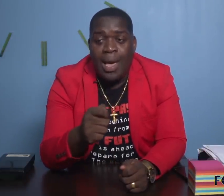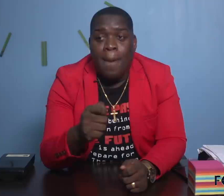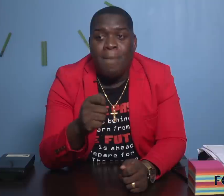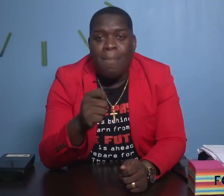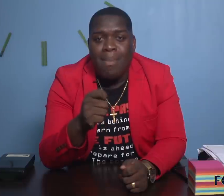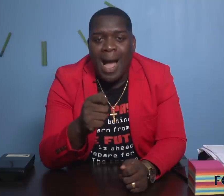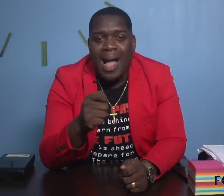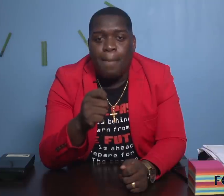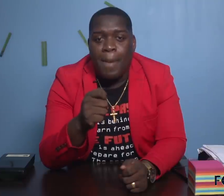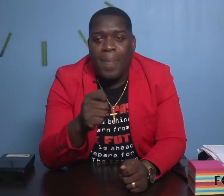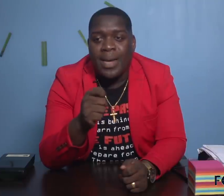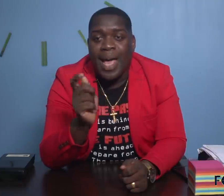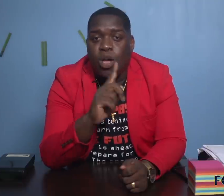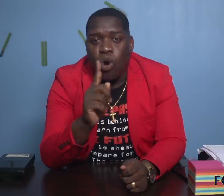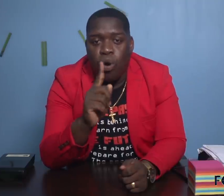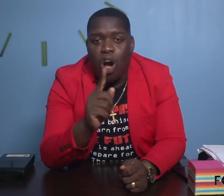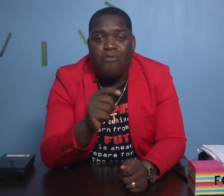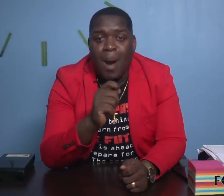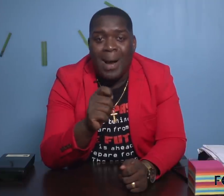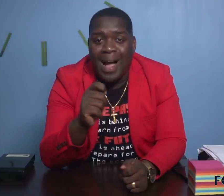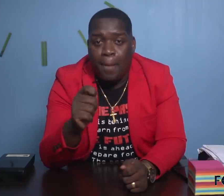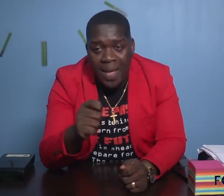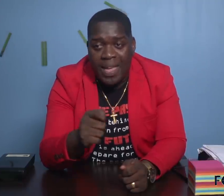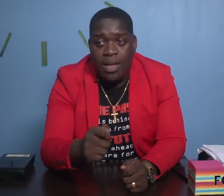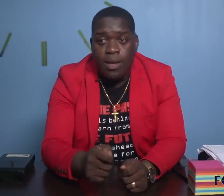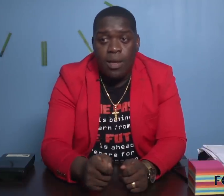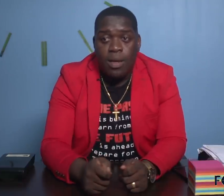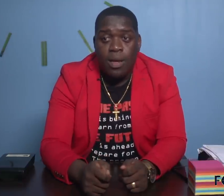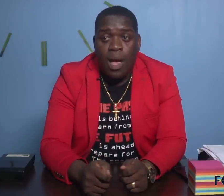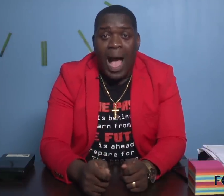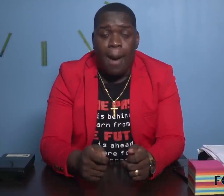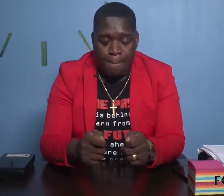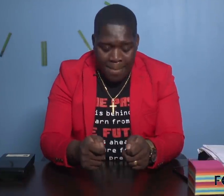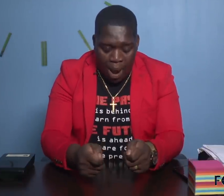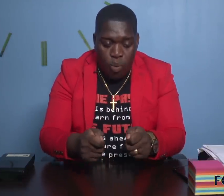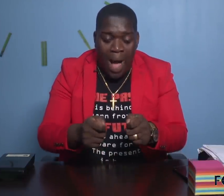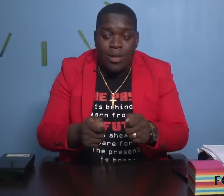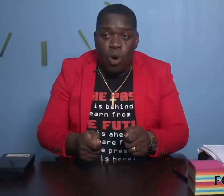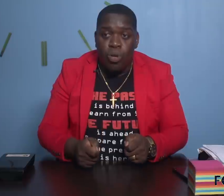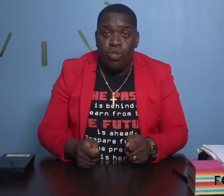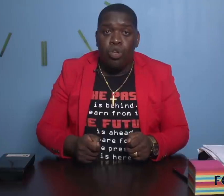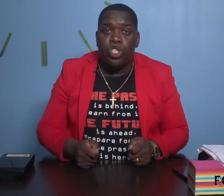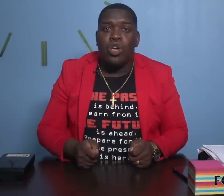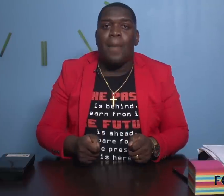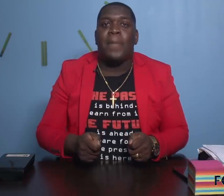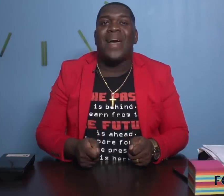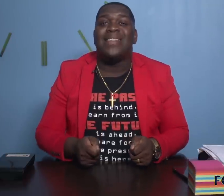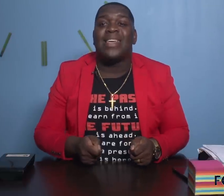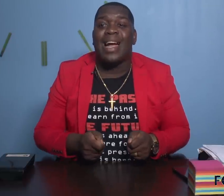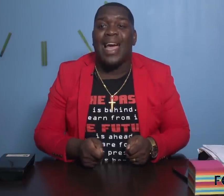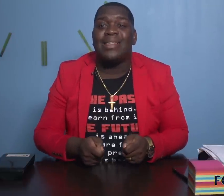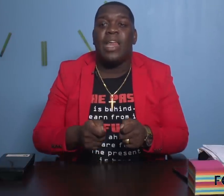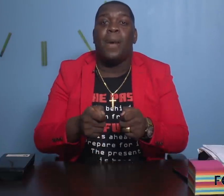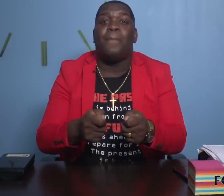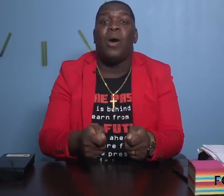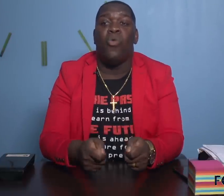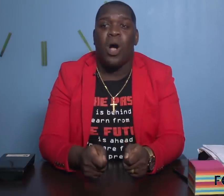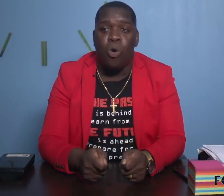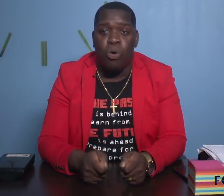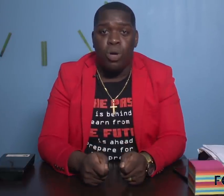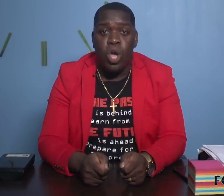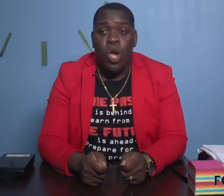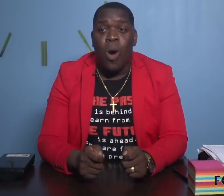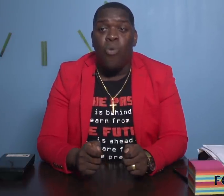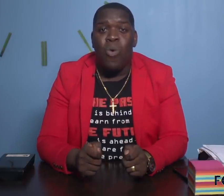money mamanga papa na ikon of mamanga piki. A mawa ikon noso a papa iteke a kaita da a